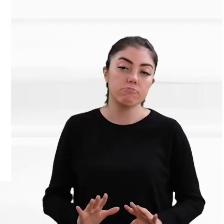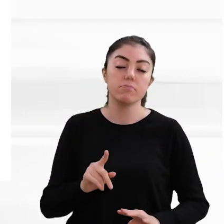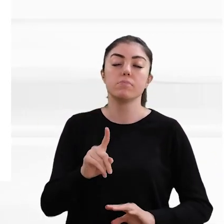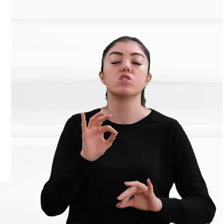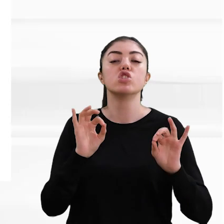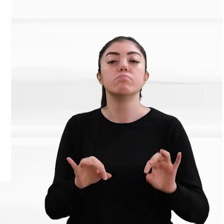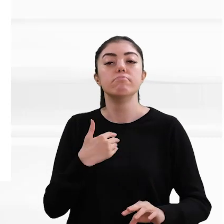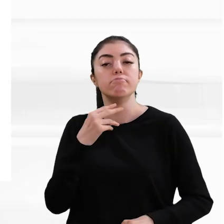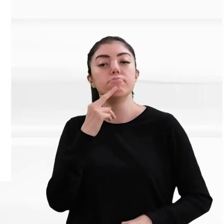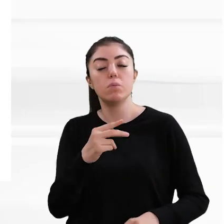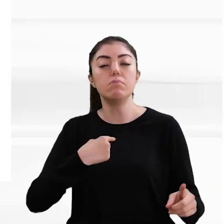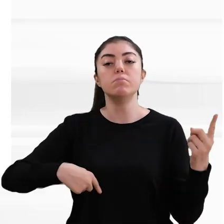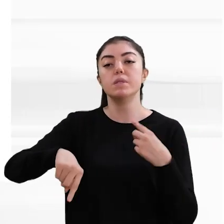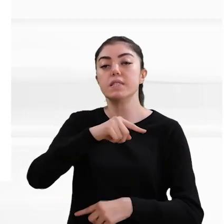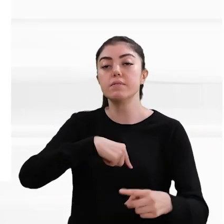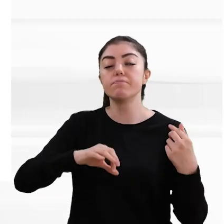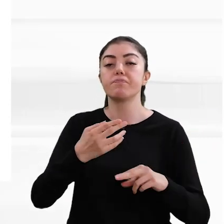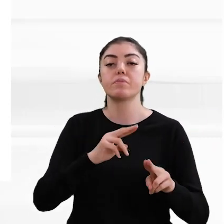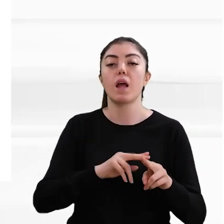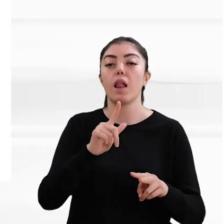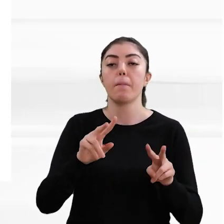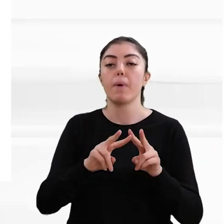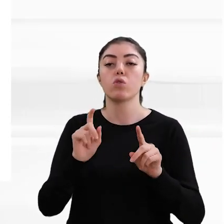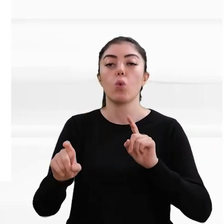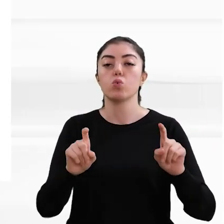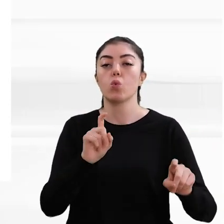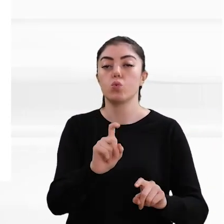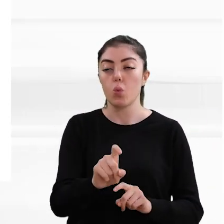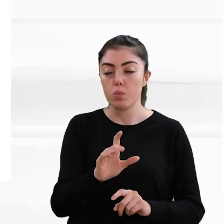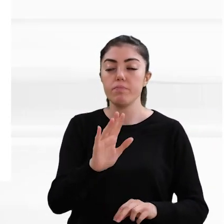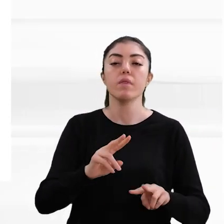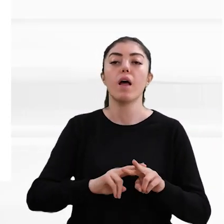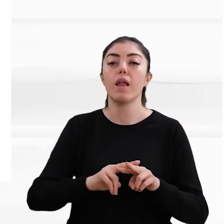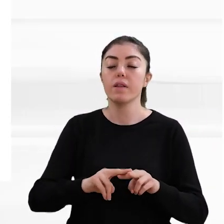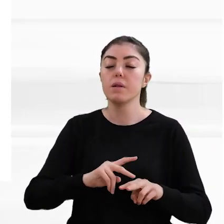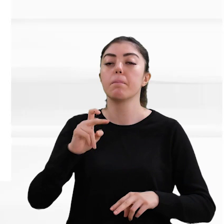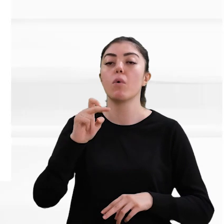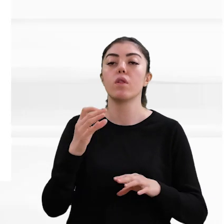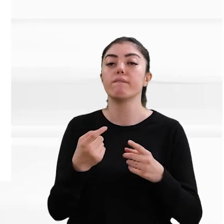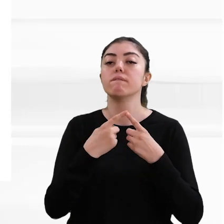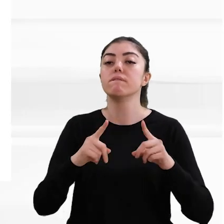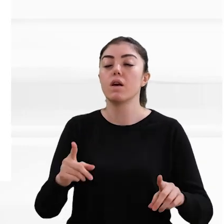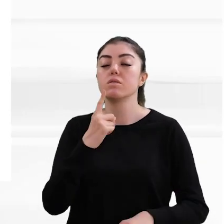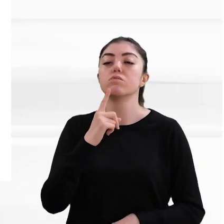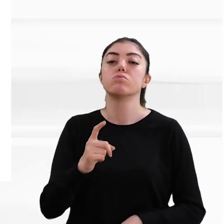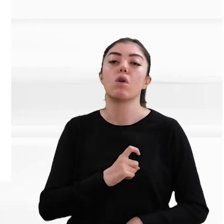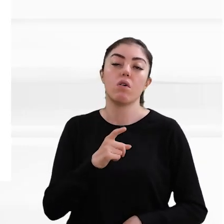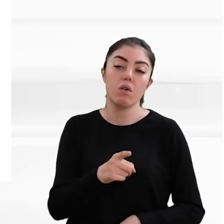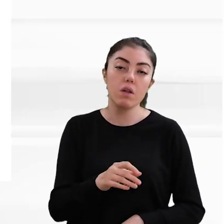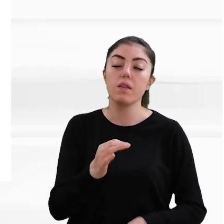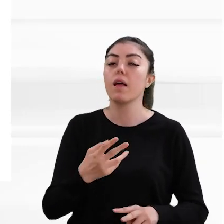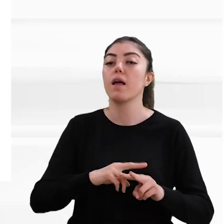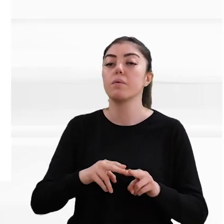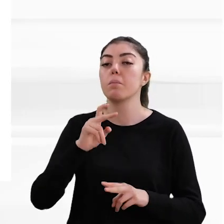bulunmaktadır. Sevgili öğrenciler, burada bize K, L, M noktalarının elektriksel potansiyel farkları